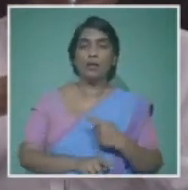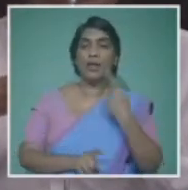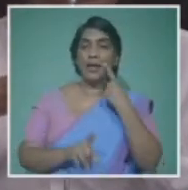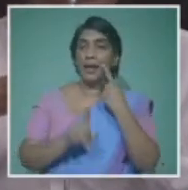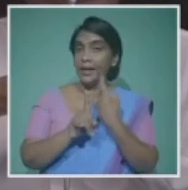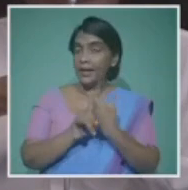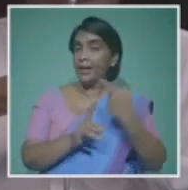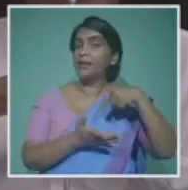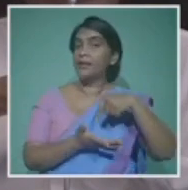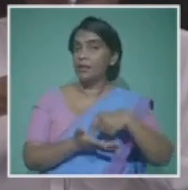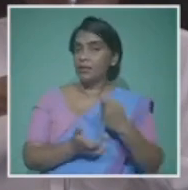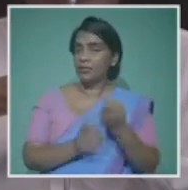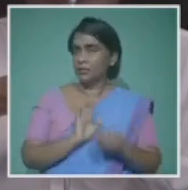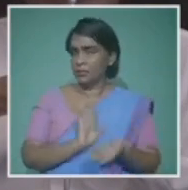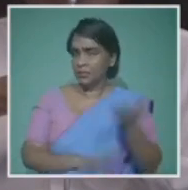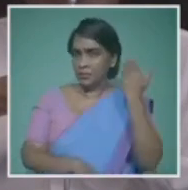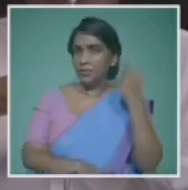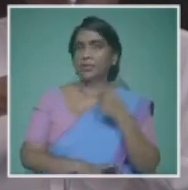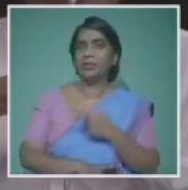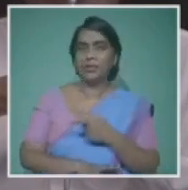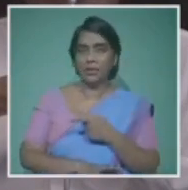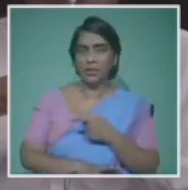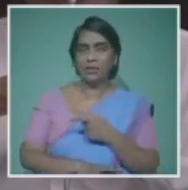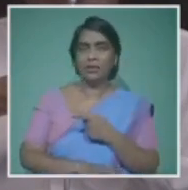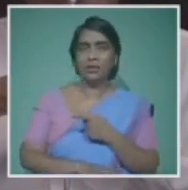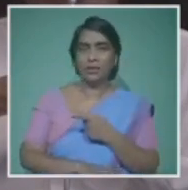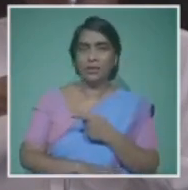negeri, wedi milita,